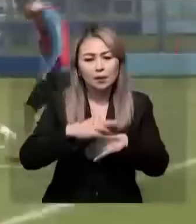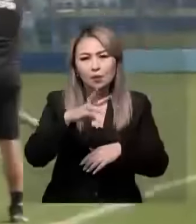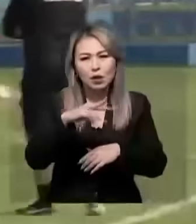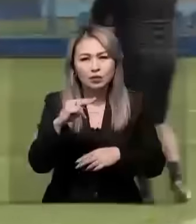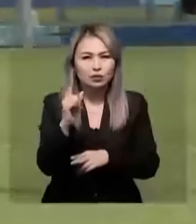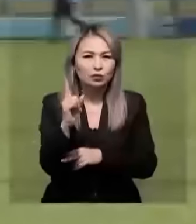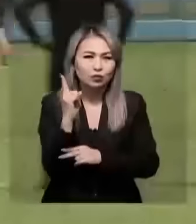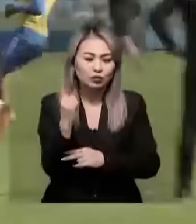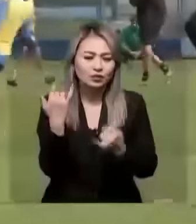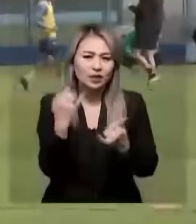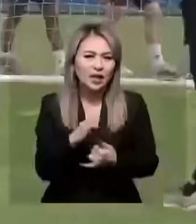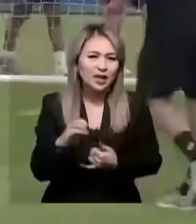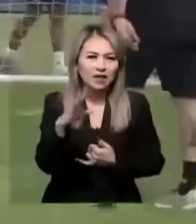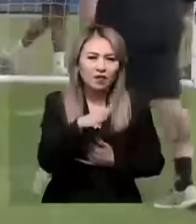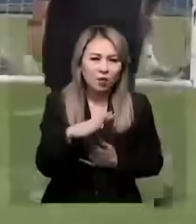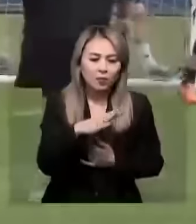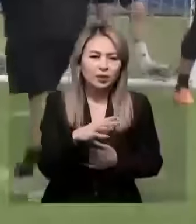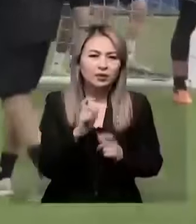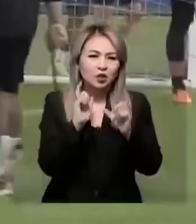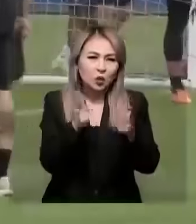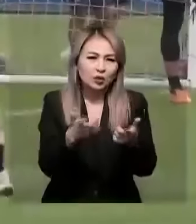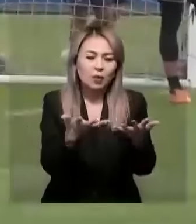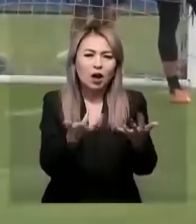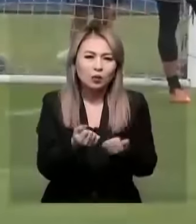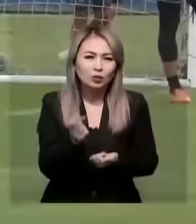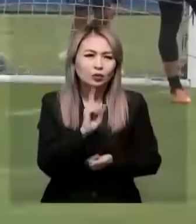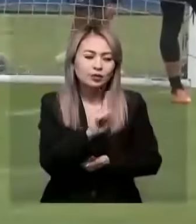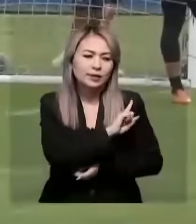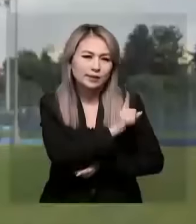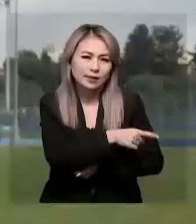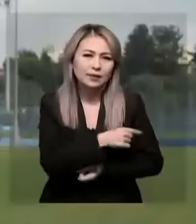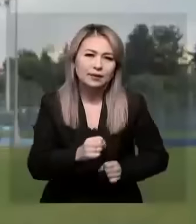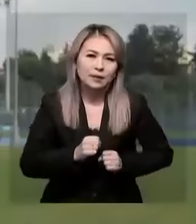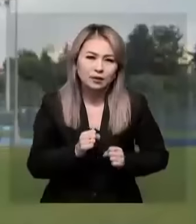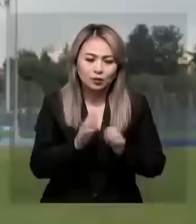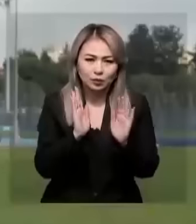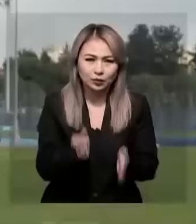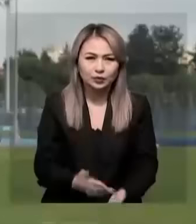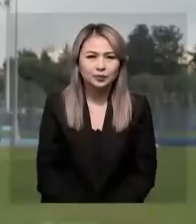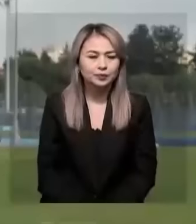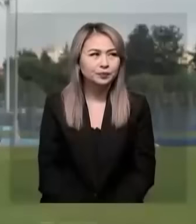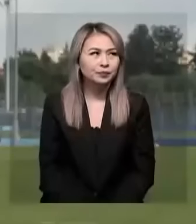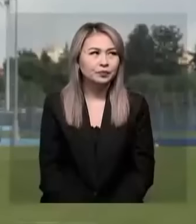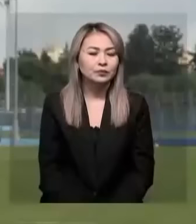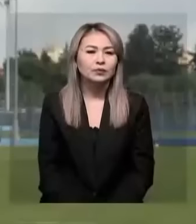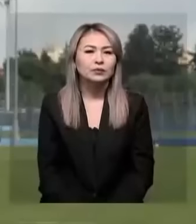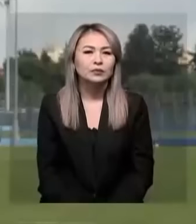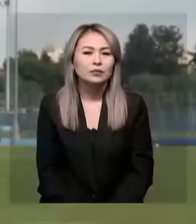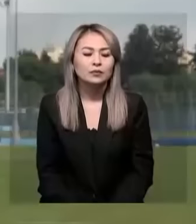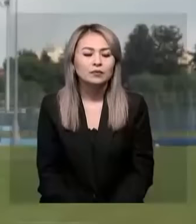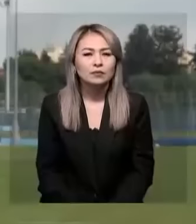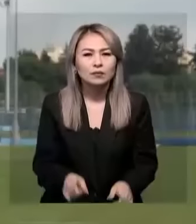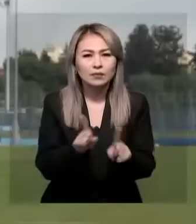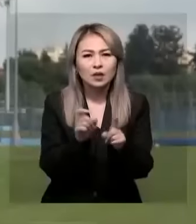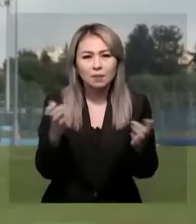асыға күтіп отыр. Еуропа чемпионатына жолдама алу үшін бар күш-жігерін салмақ. Жанкүйерлерімізге айтарым көп-көп рахмет. Осы жанкүйер болып